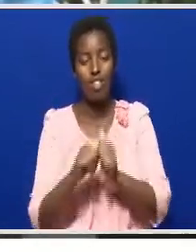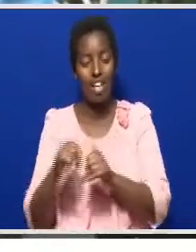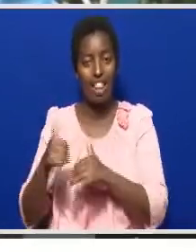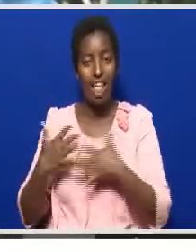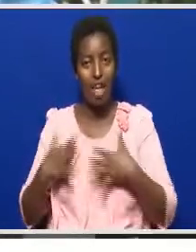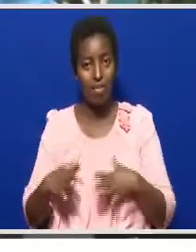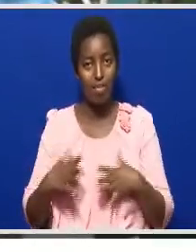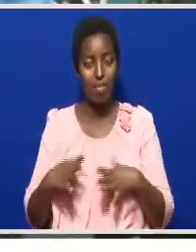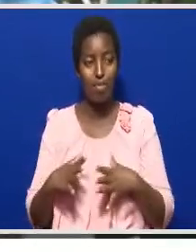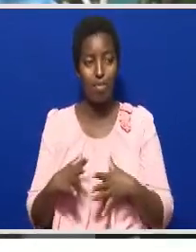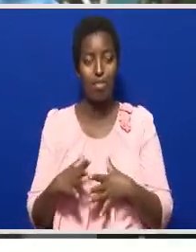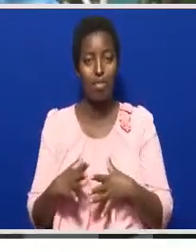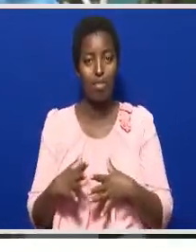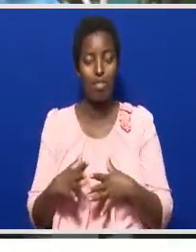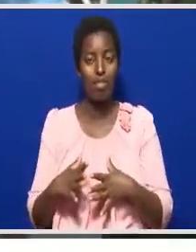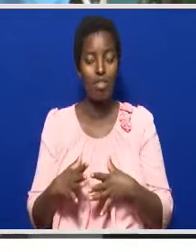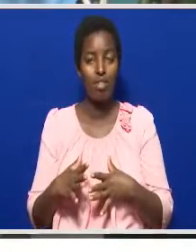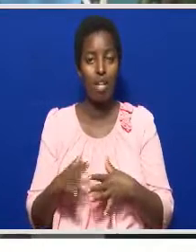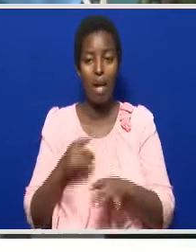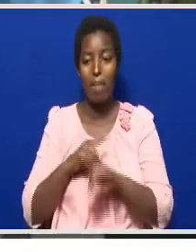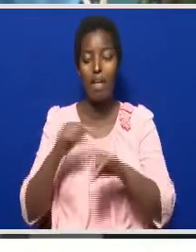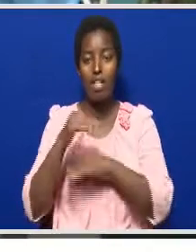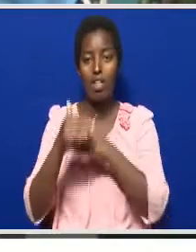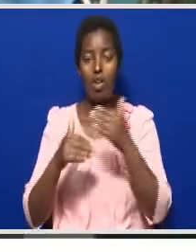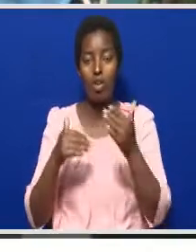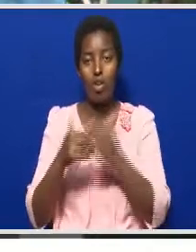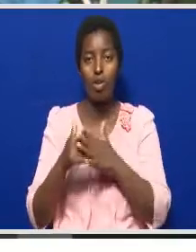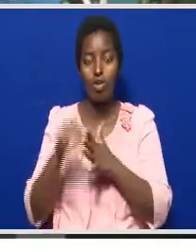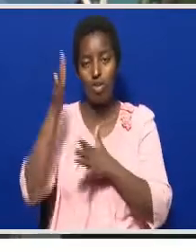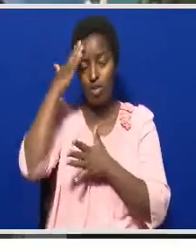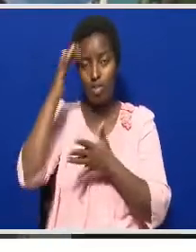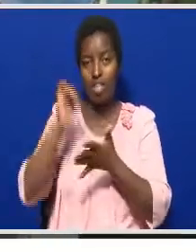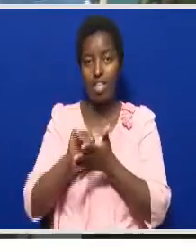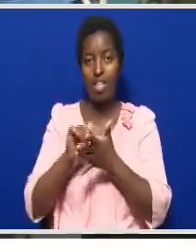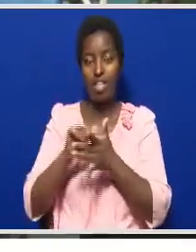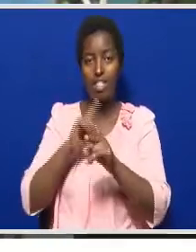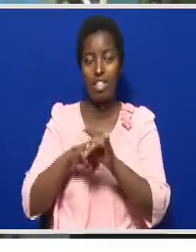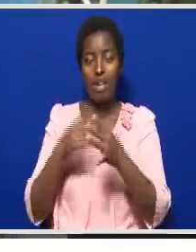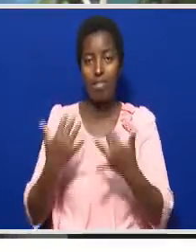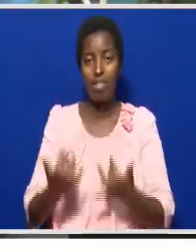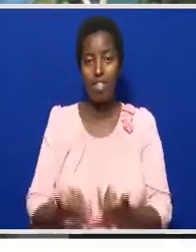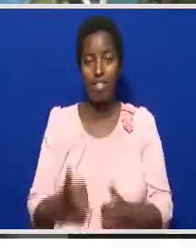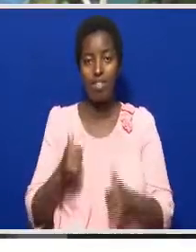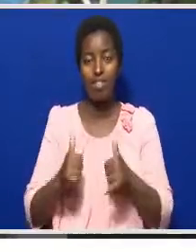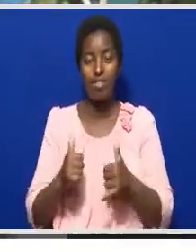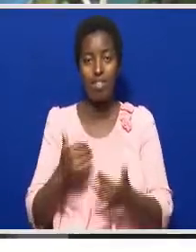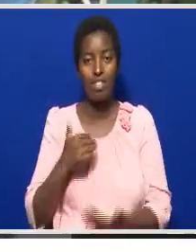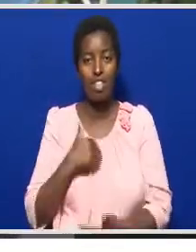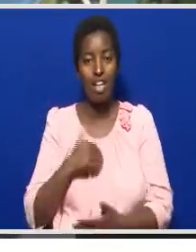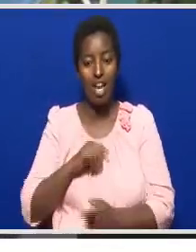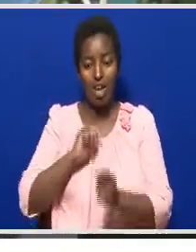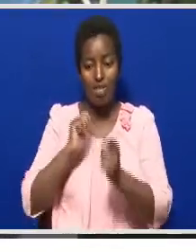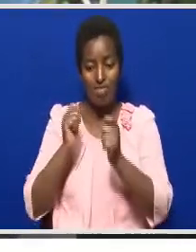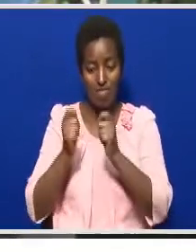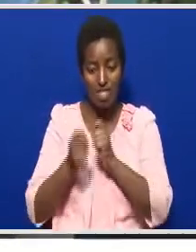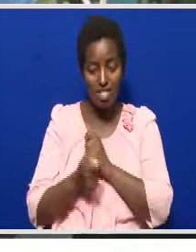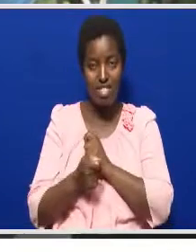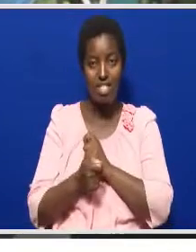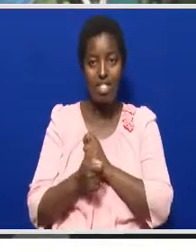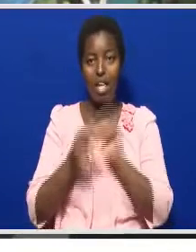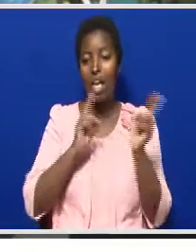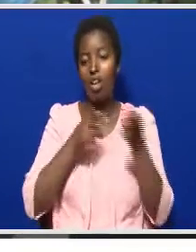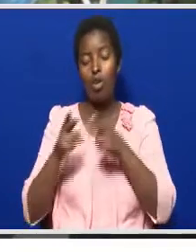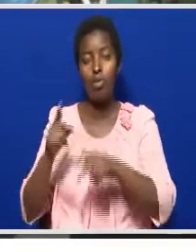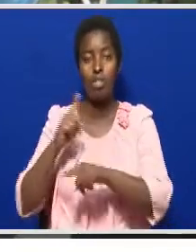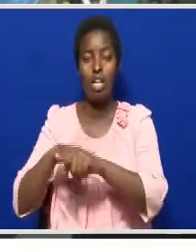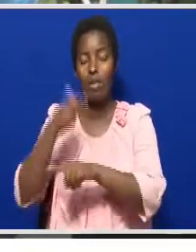wenyewe, lakini sote tukiwa tunafahamu kwamba wakati huu ni wakati ambao umebadilishwa ukawa si ule wa kawaida kwa